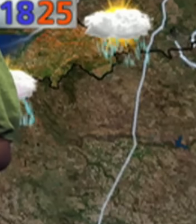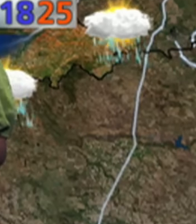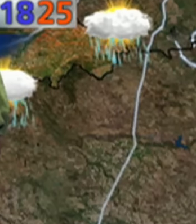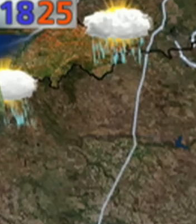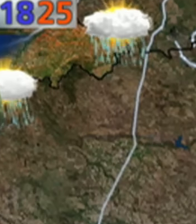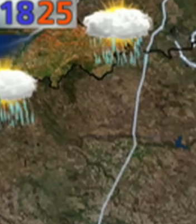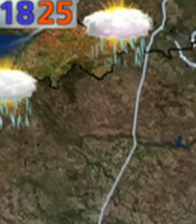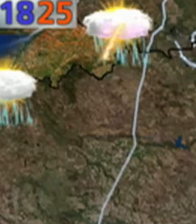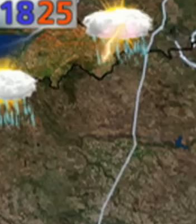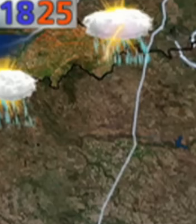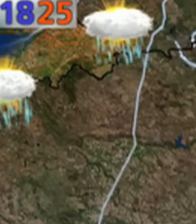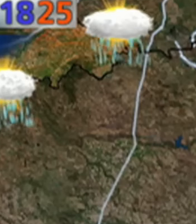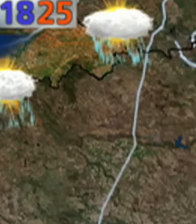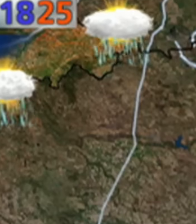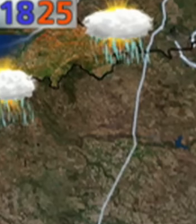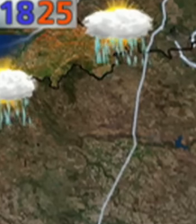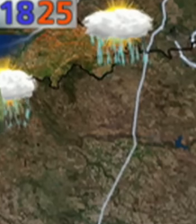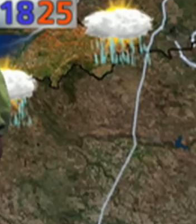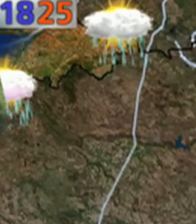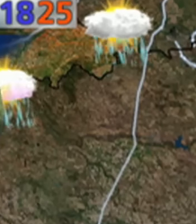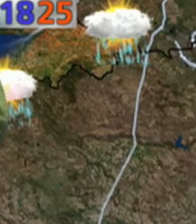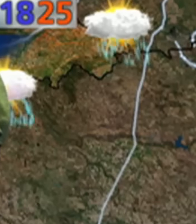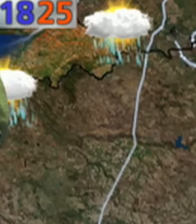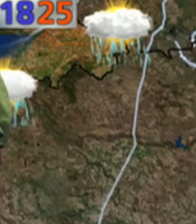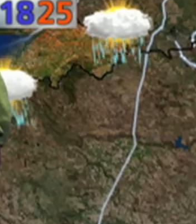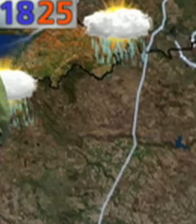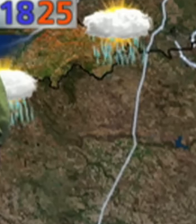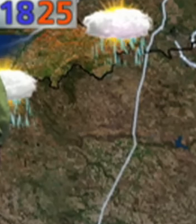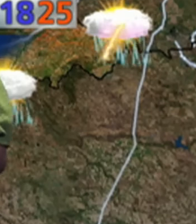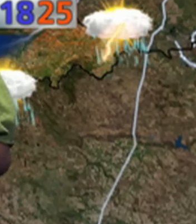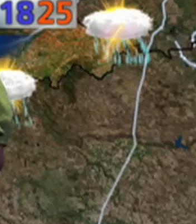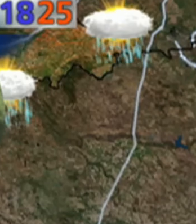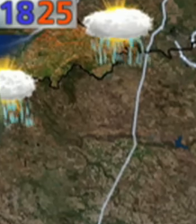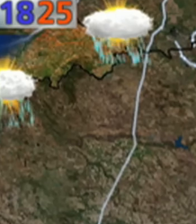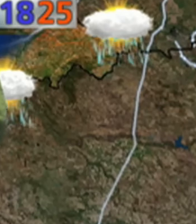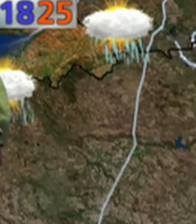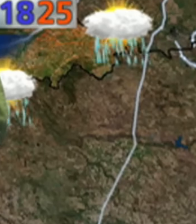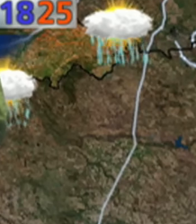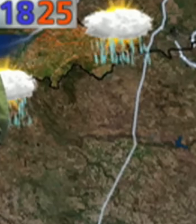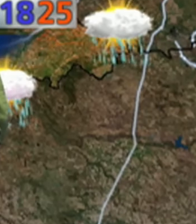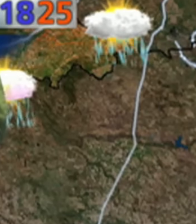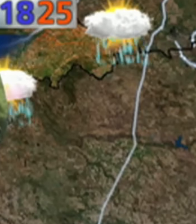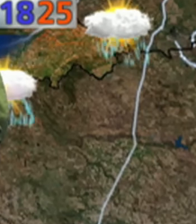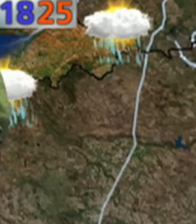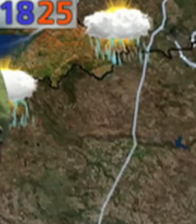29 mo gaetsho maemo a bosa felela fano a re kopane gape mo nakong e tlang.